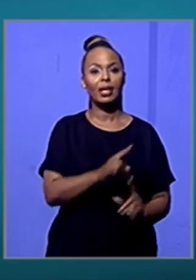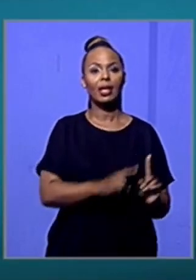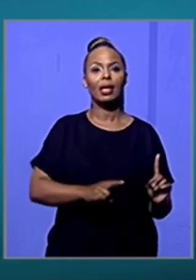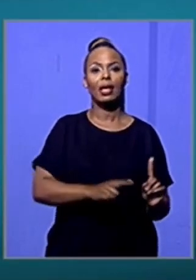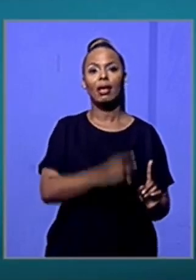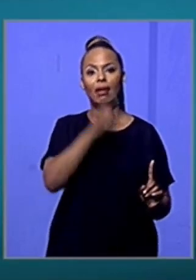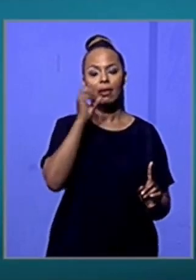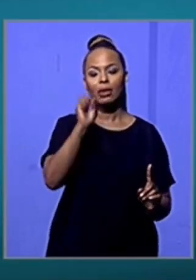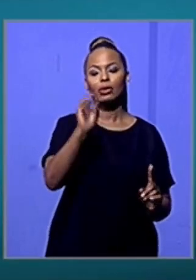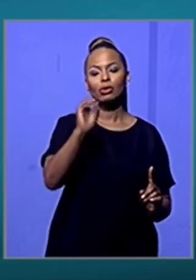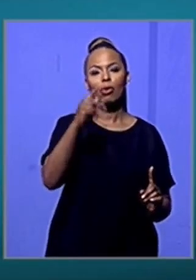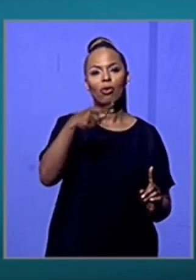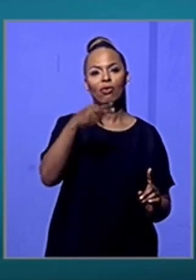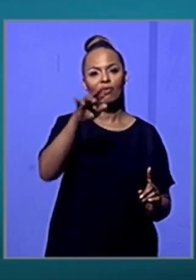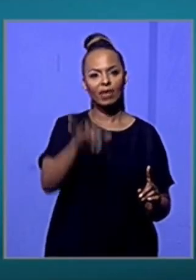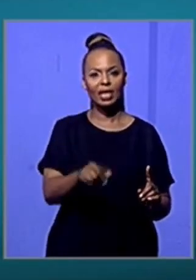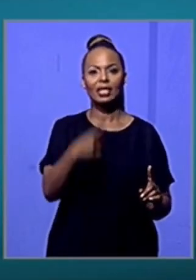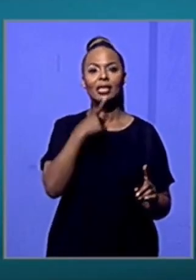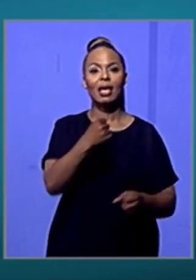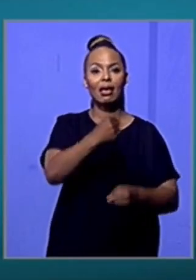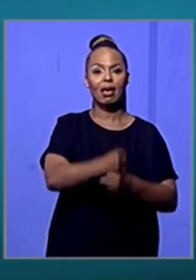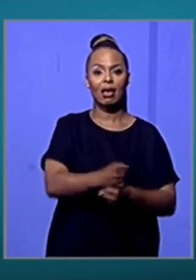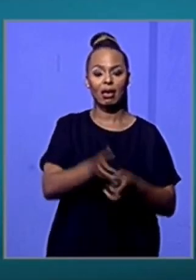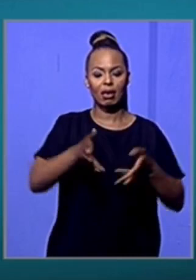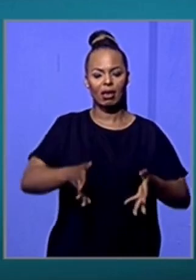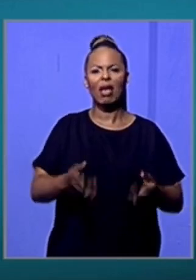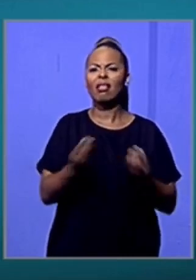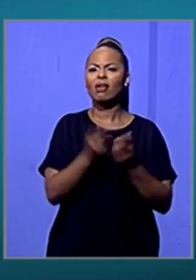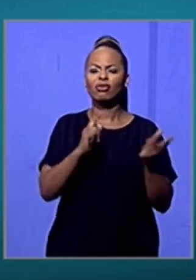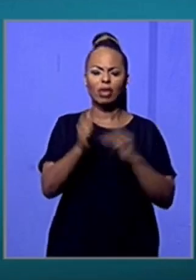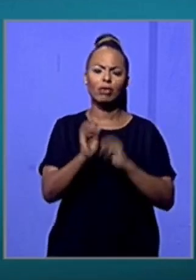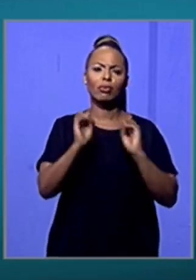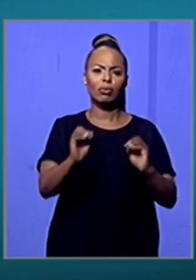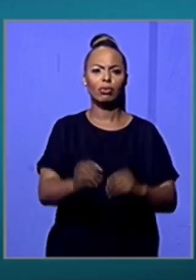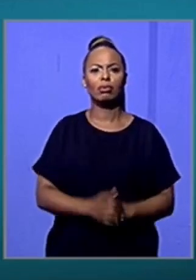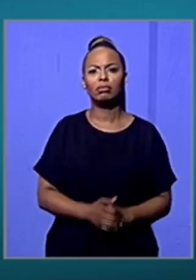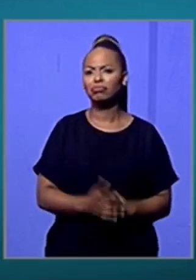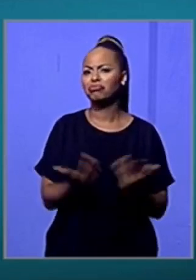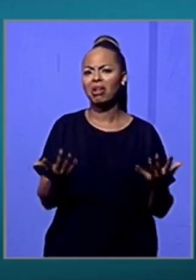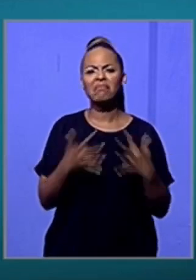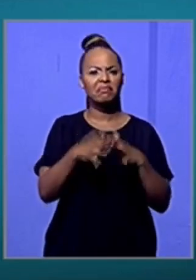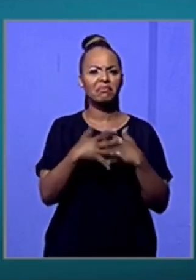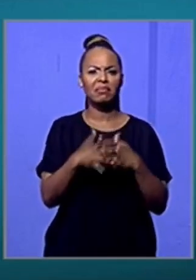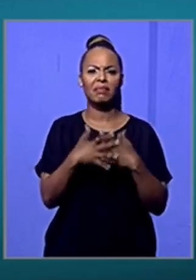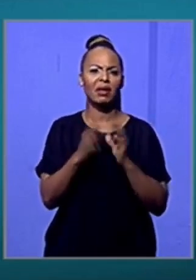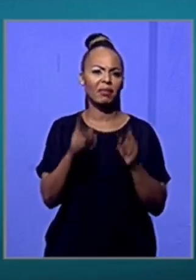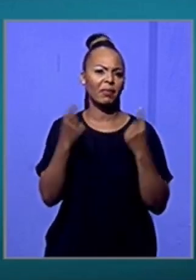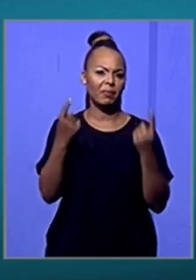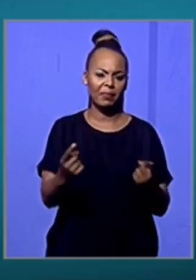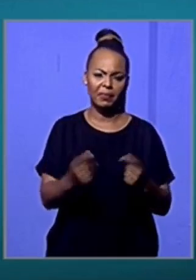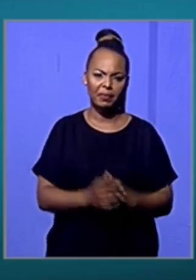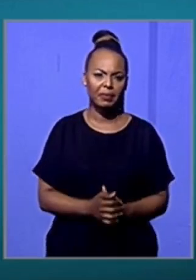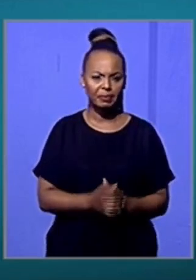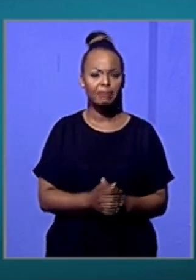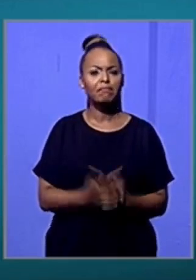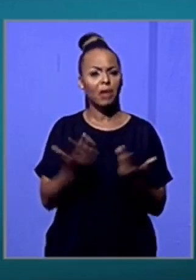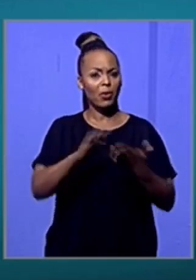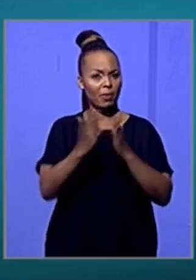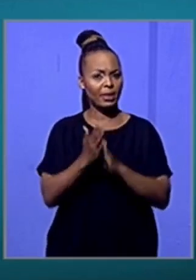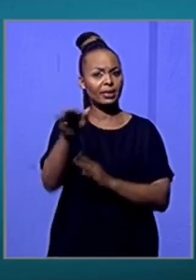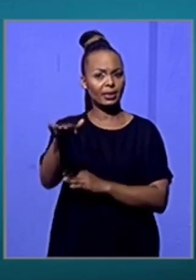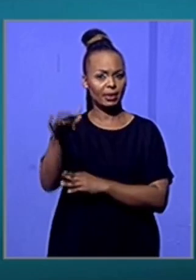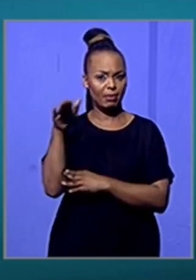Sophie Mashishi ene a re ngwaga o dilo di fetogile ga ke bone bomenetsa bo ka ba gone baagi ba